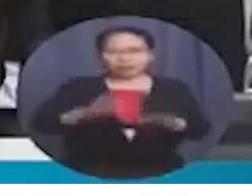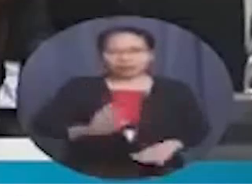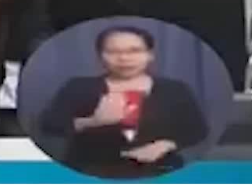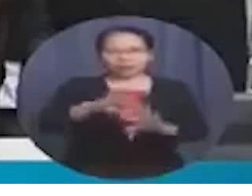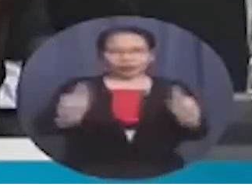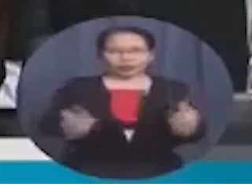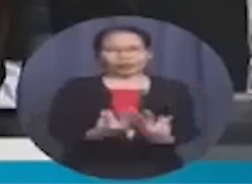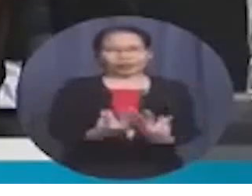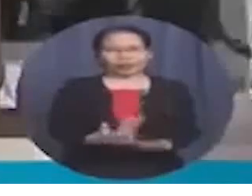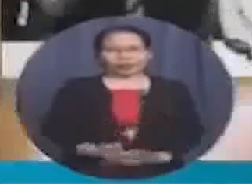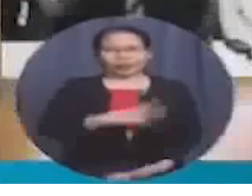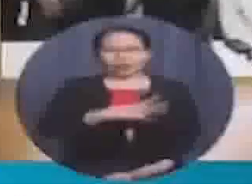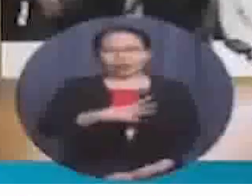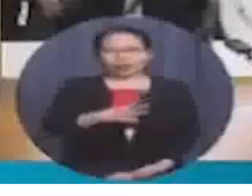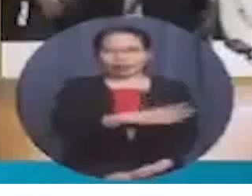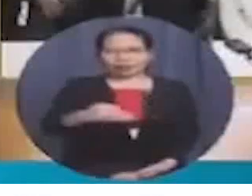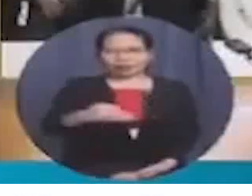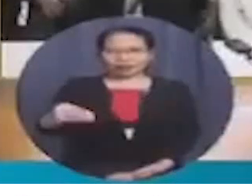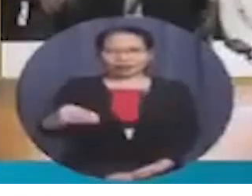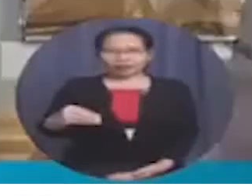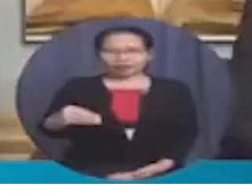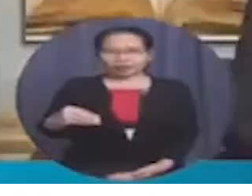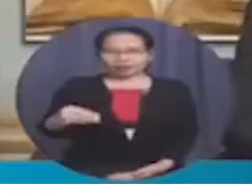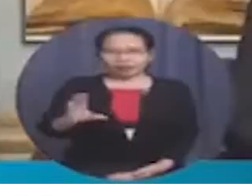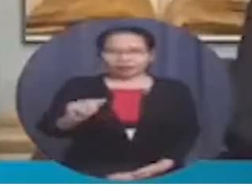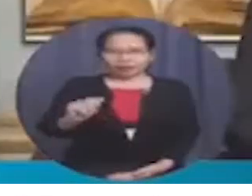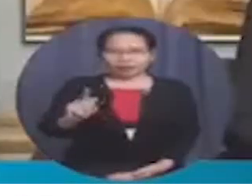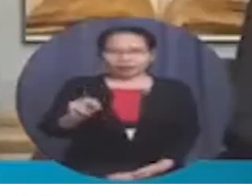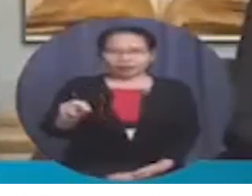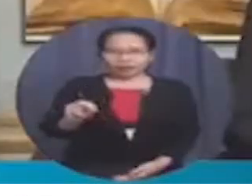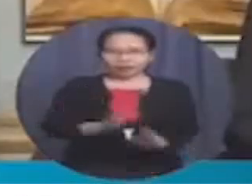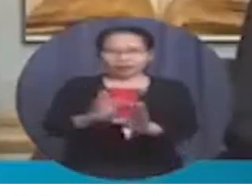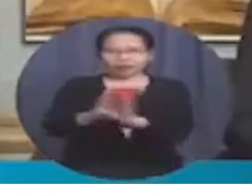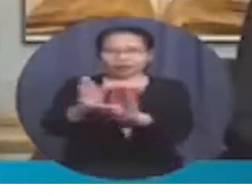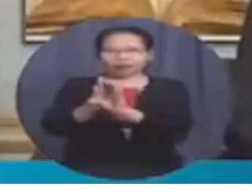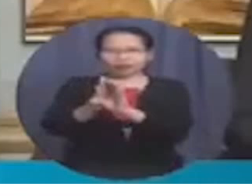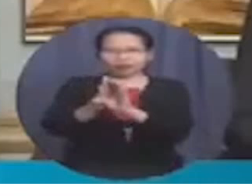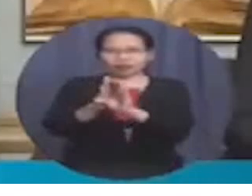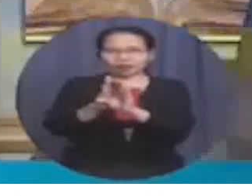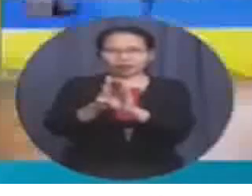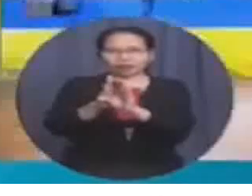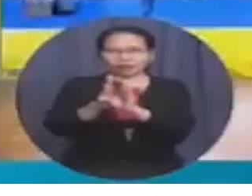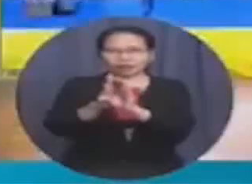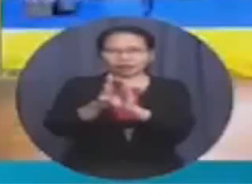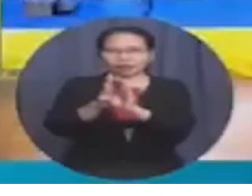na Daniel. Okay po. At sa Calapan City po tamayang tayo pumunta ngayon si kapatid na